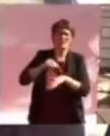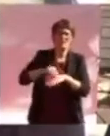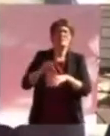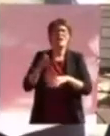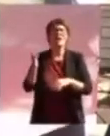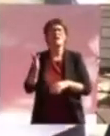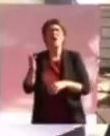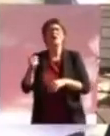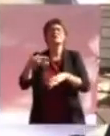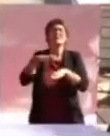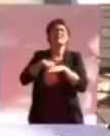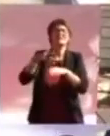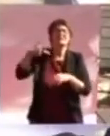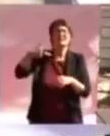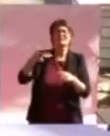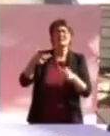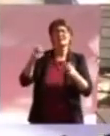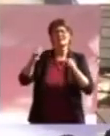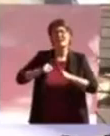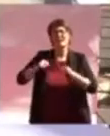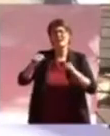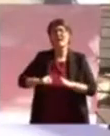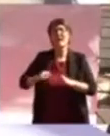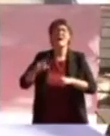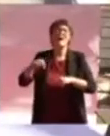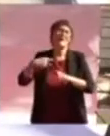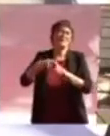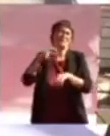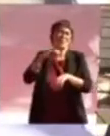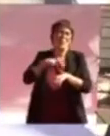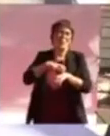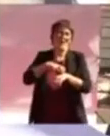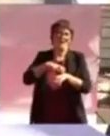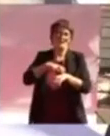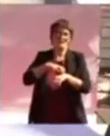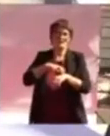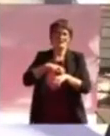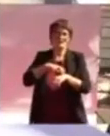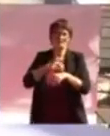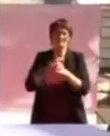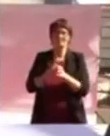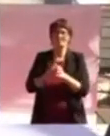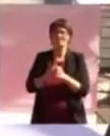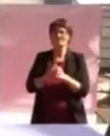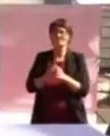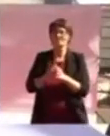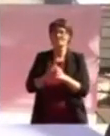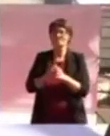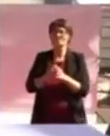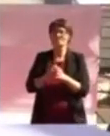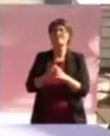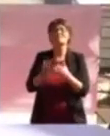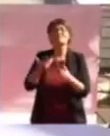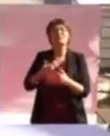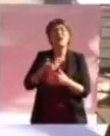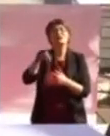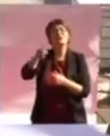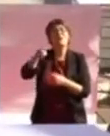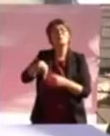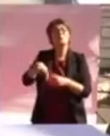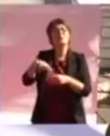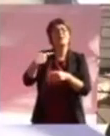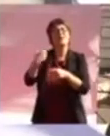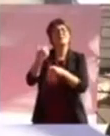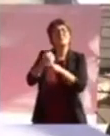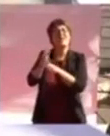oltre al personale medico ma poi a lanciare anche una mano a tutto quel personale sanitario